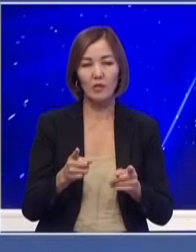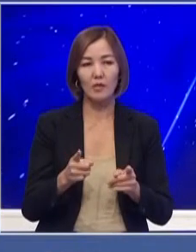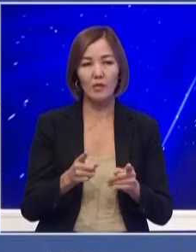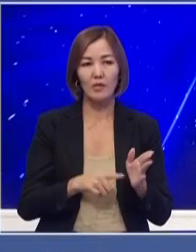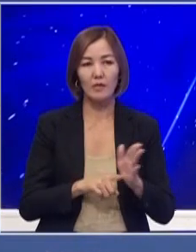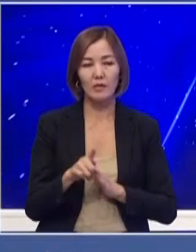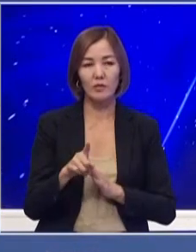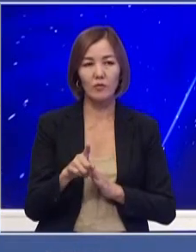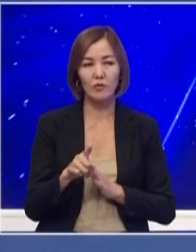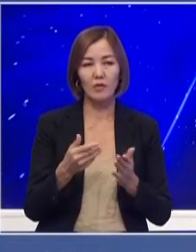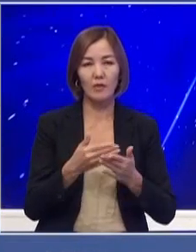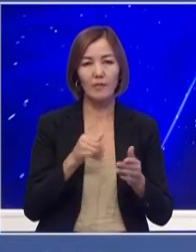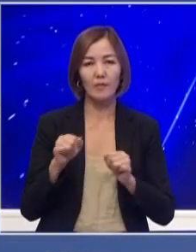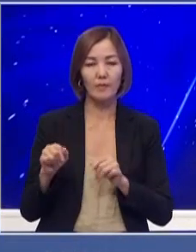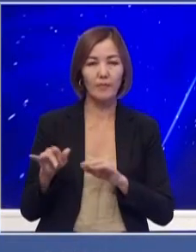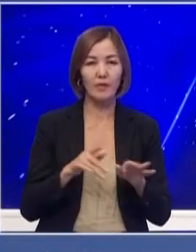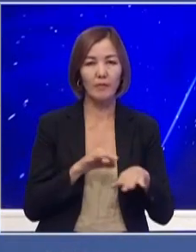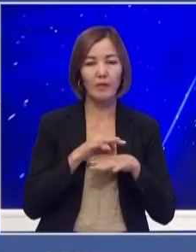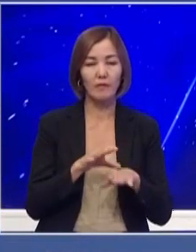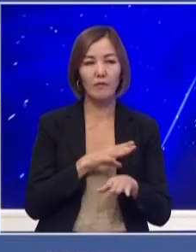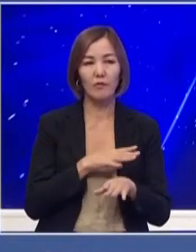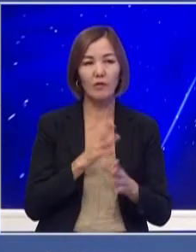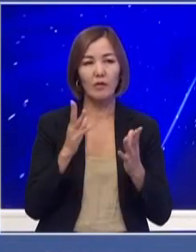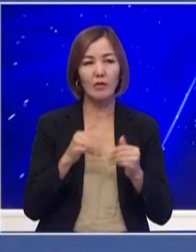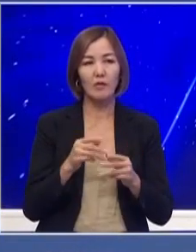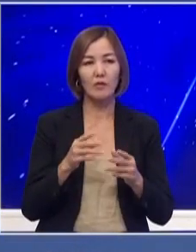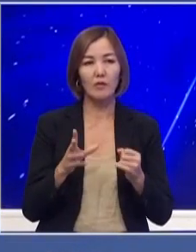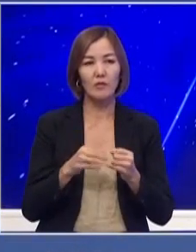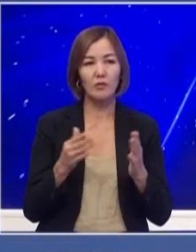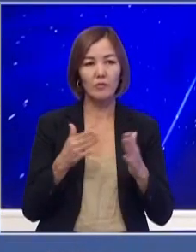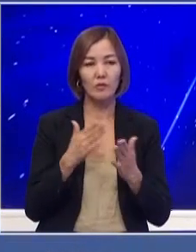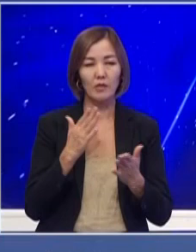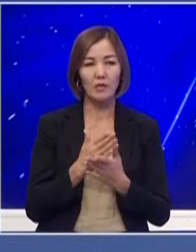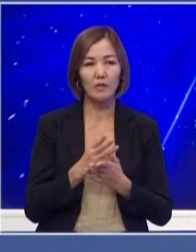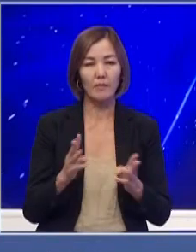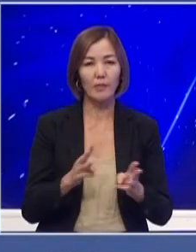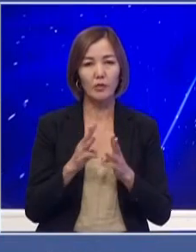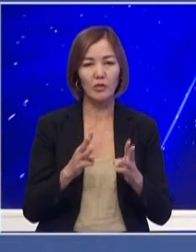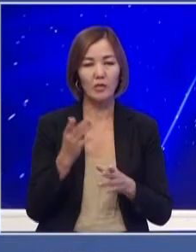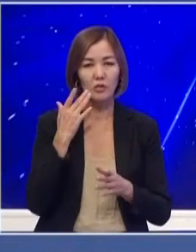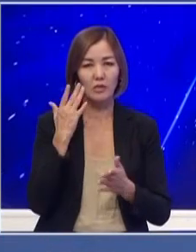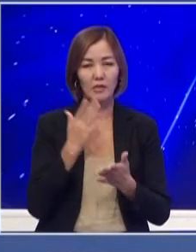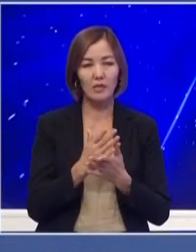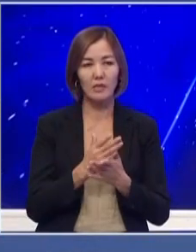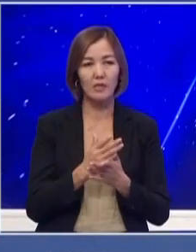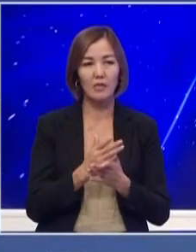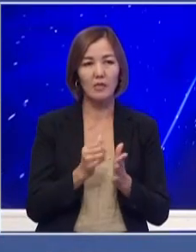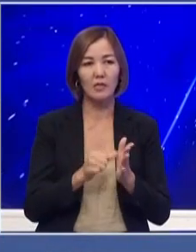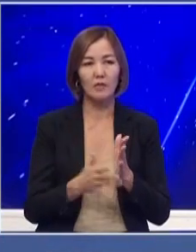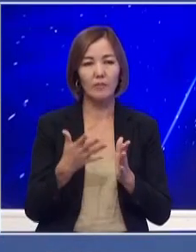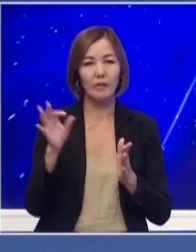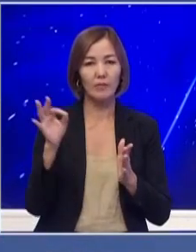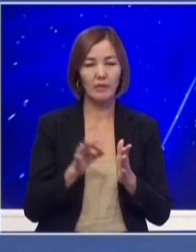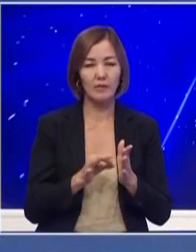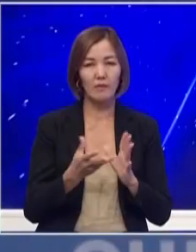профилактические мероприятия. То есть, так как основное количество пожаров происходит именно в жилом секторе, то есть это порядка 65% от